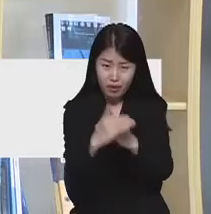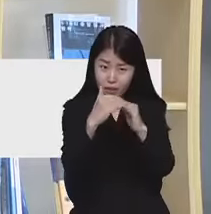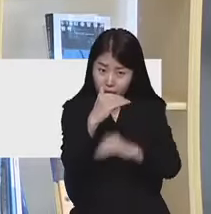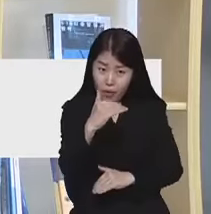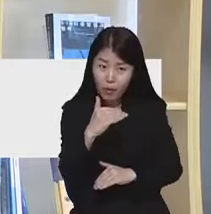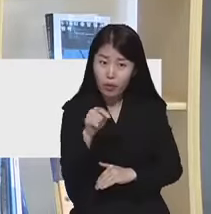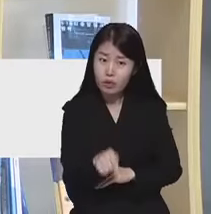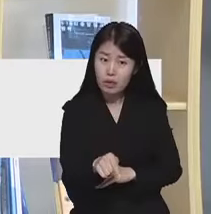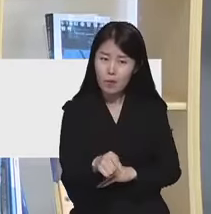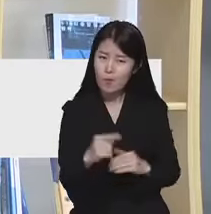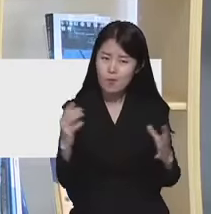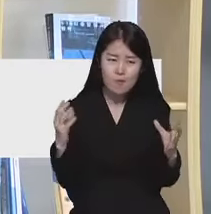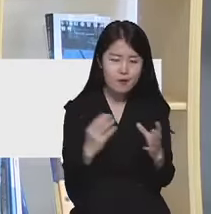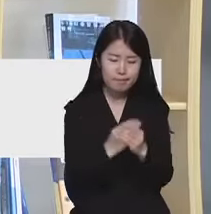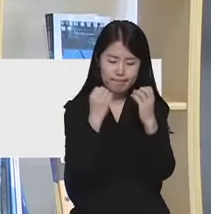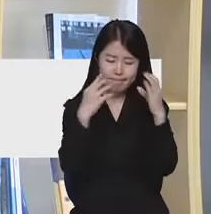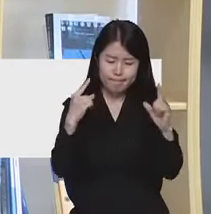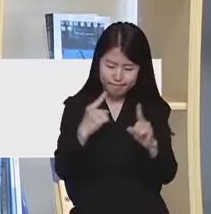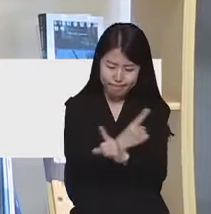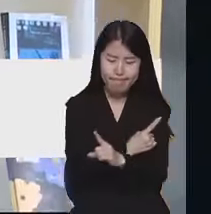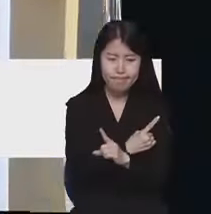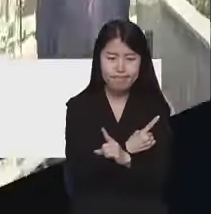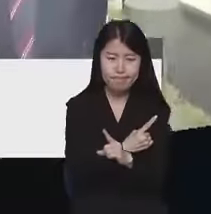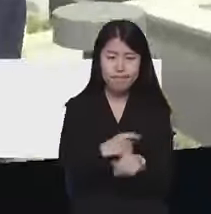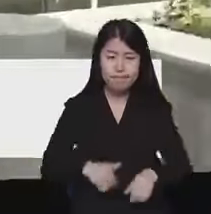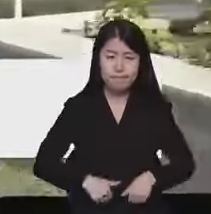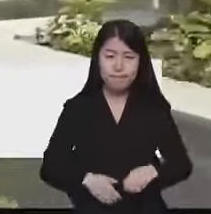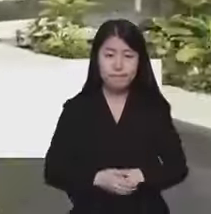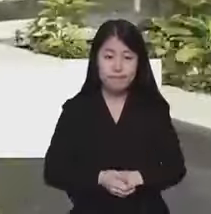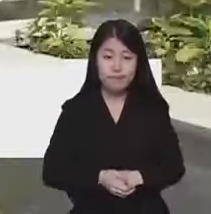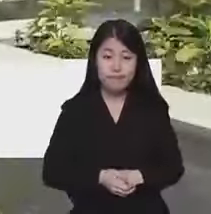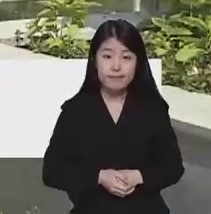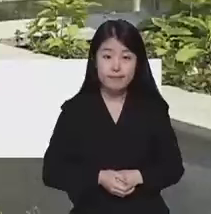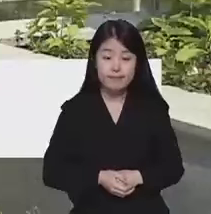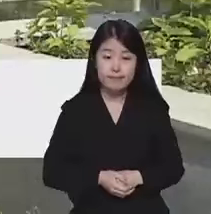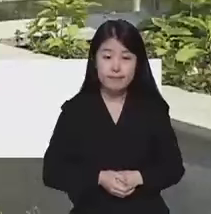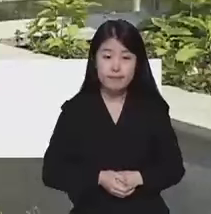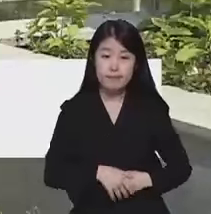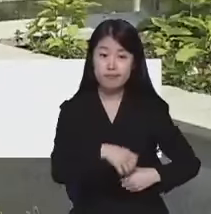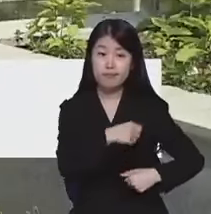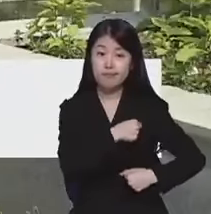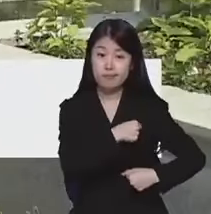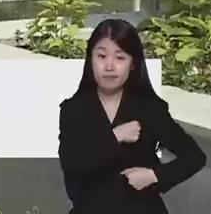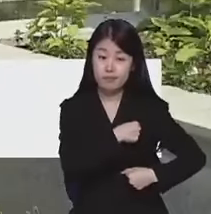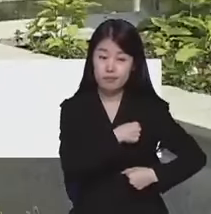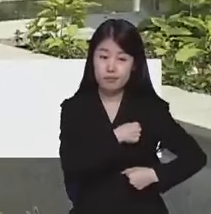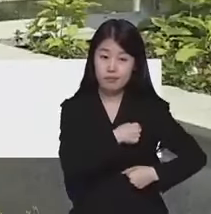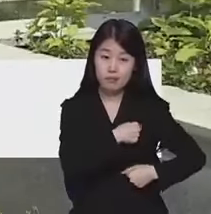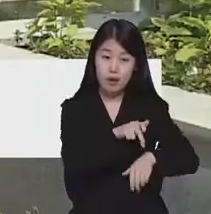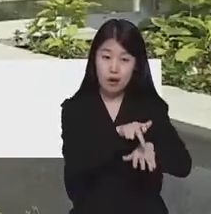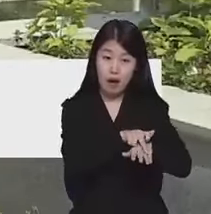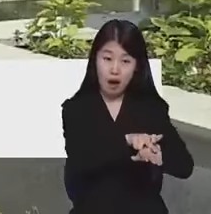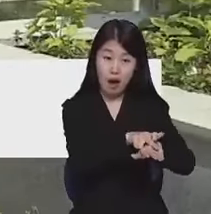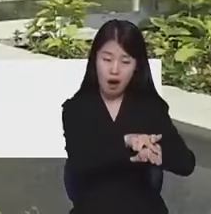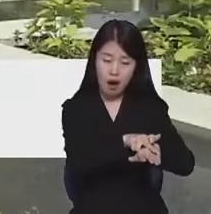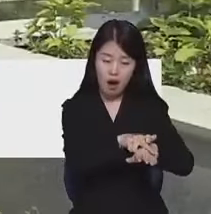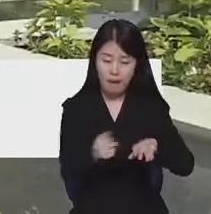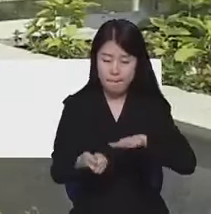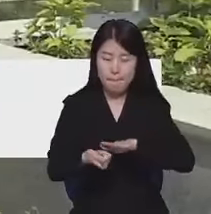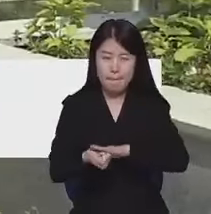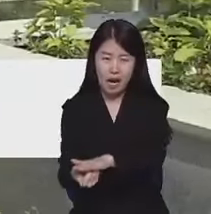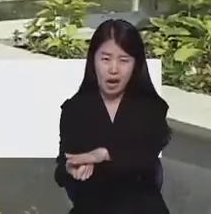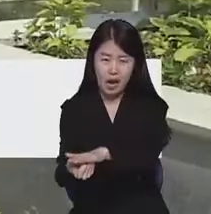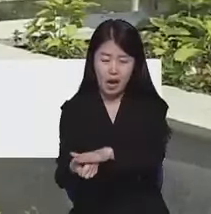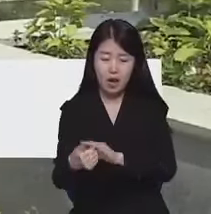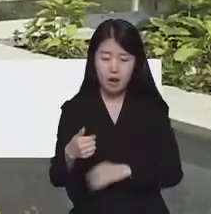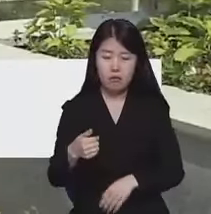어떤 방법으로든지 새롭게 다시 써. 계엄군 장갑차에 사망한 그